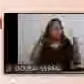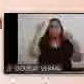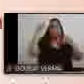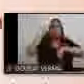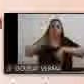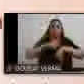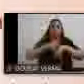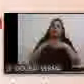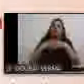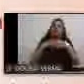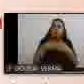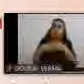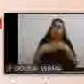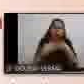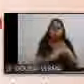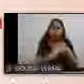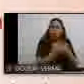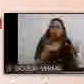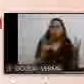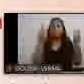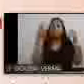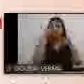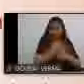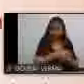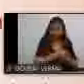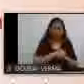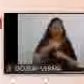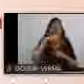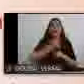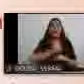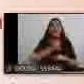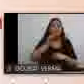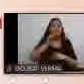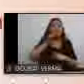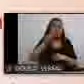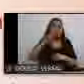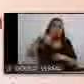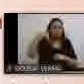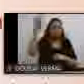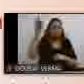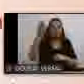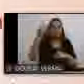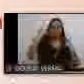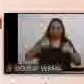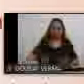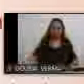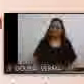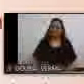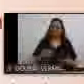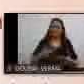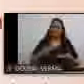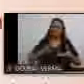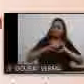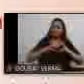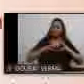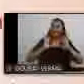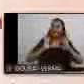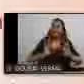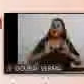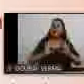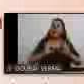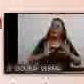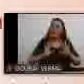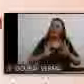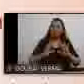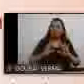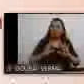जाते हैं, तो उनके हॉर्मोन्स भी सीक्रेट होने लगते हैं. देयर हॉर्मोन्स ऑल्सो स्टार्ट गेटिंग सीक्रेटेड. देन देयर